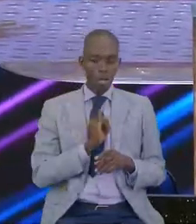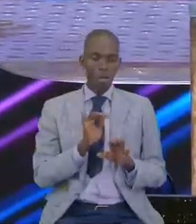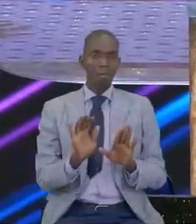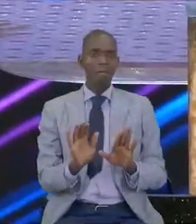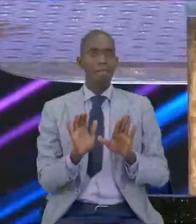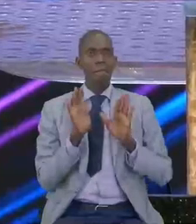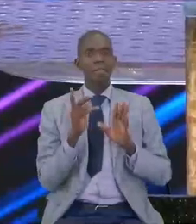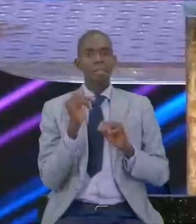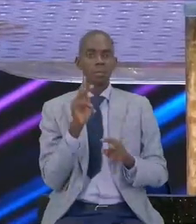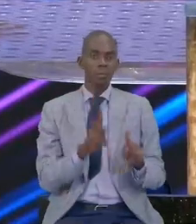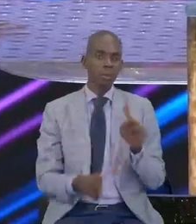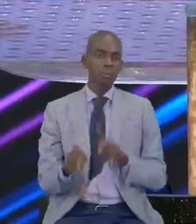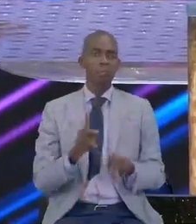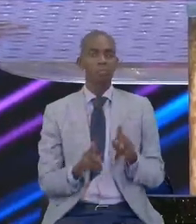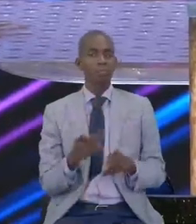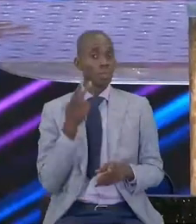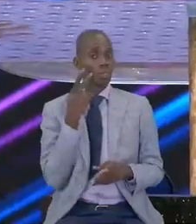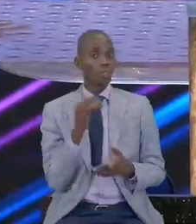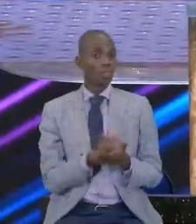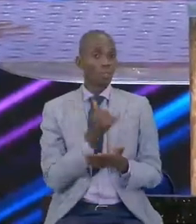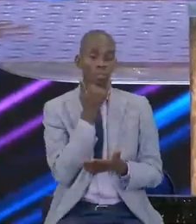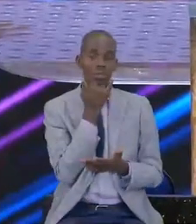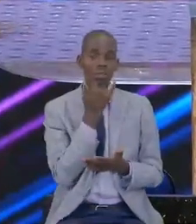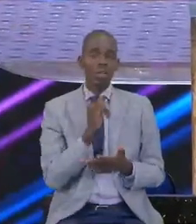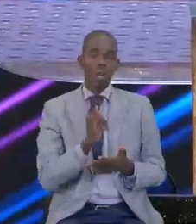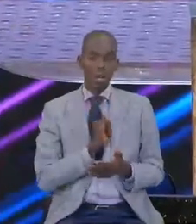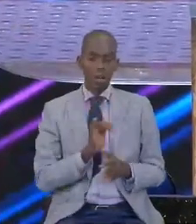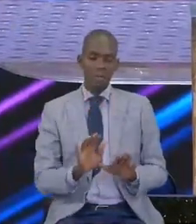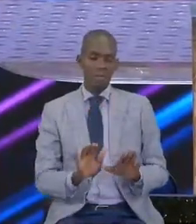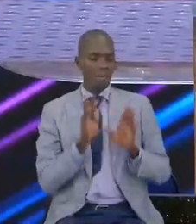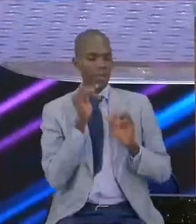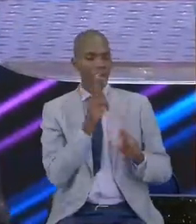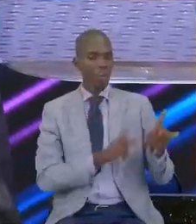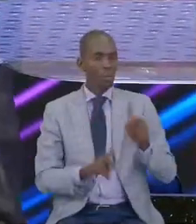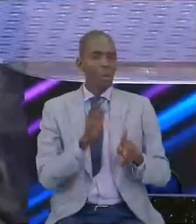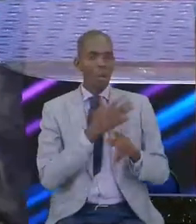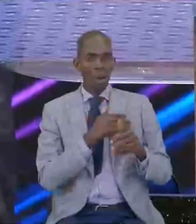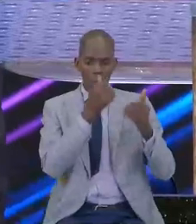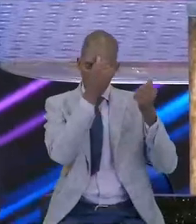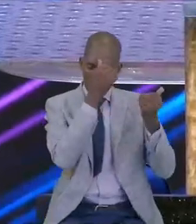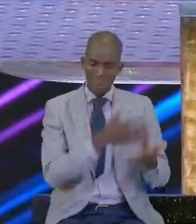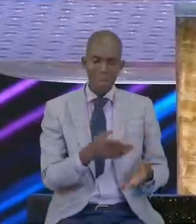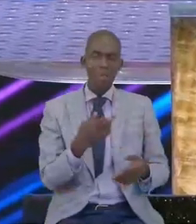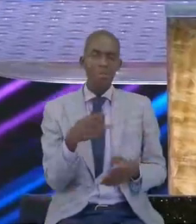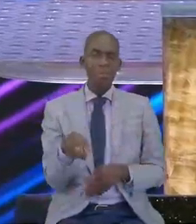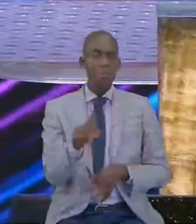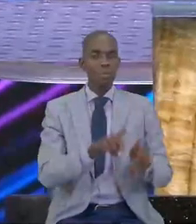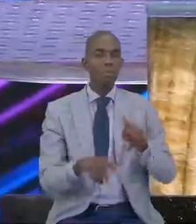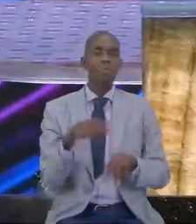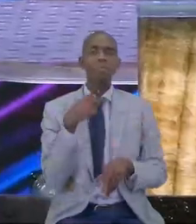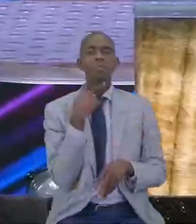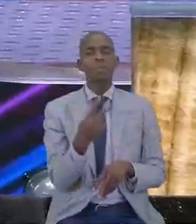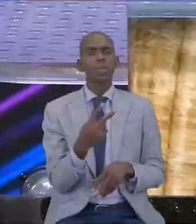peuple et j'ai obéi sa voix. Il était le premier de la nation, la première personnalité, il était le